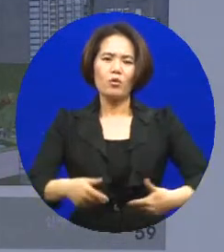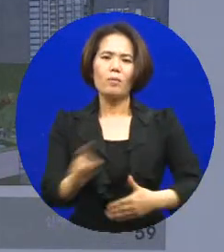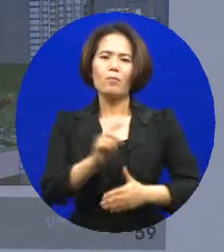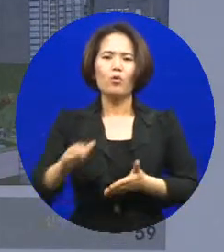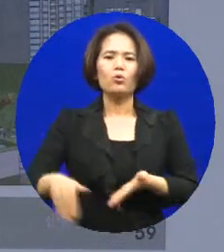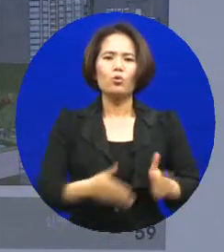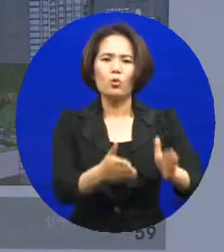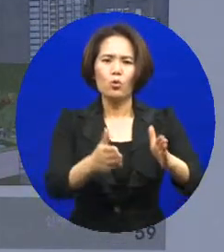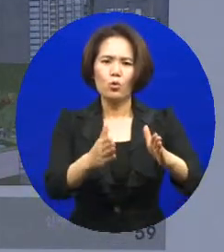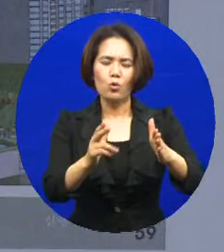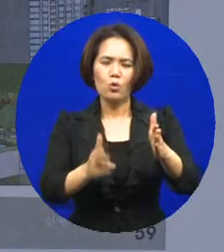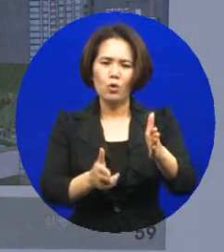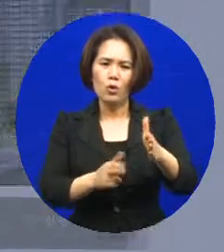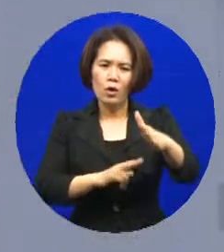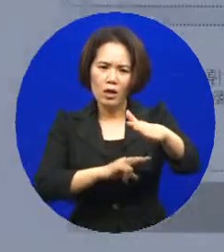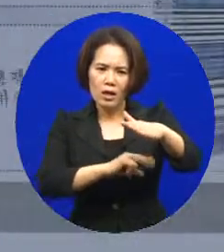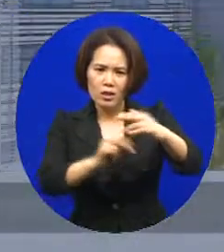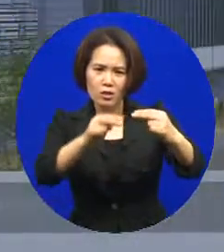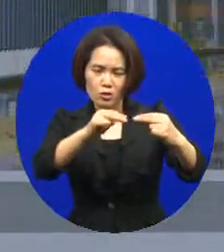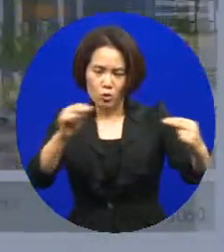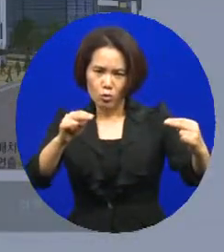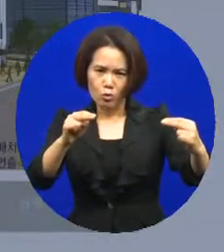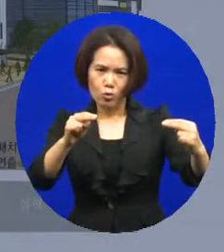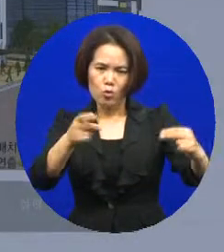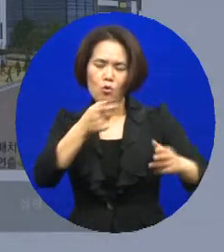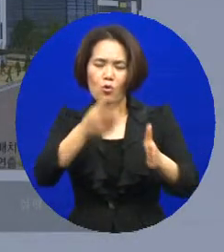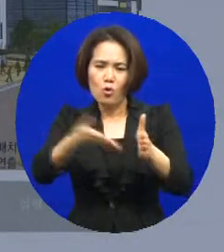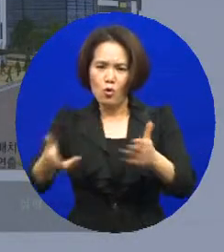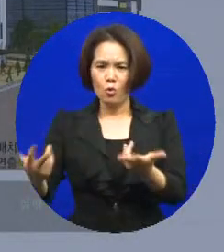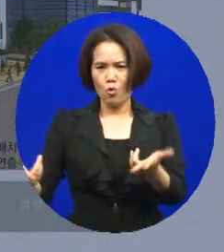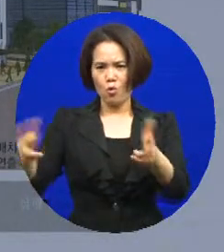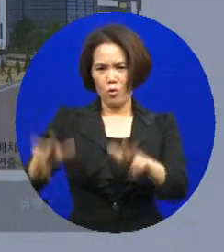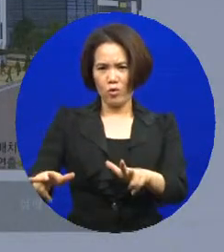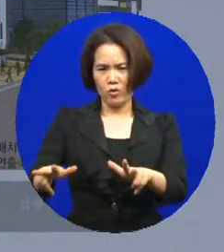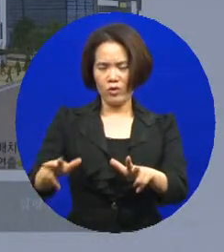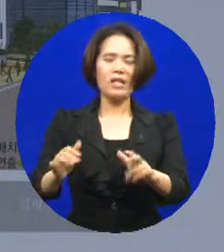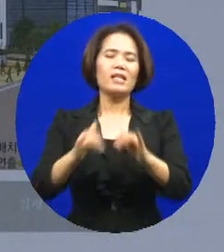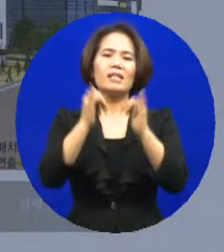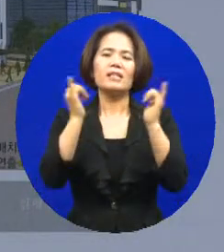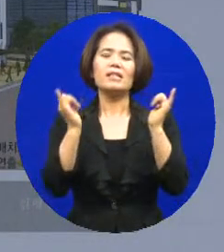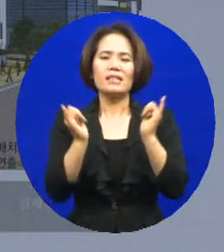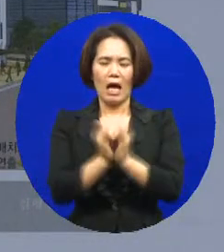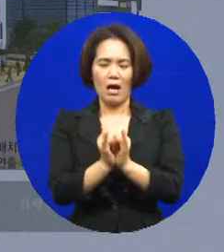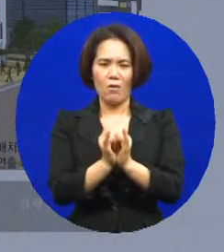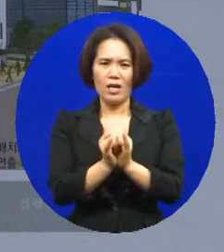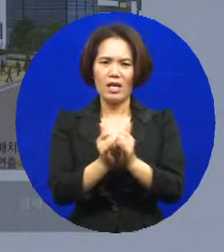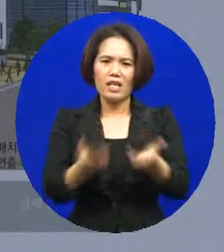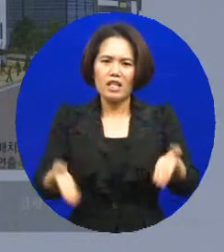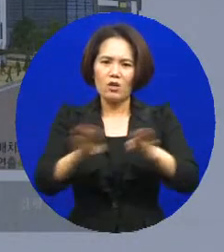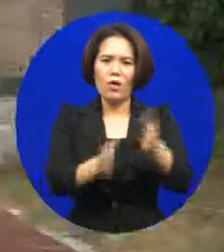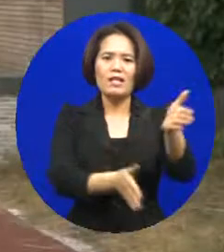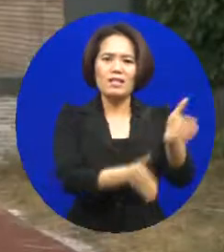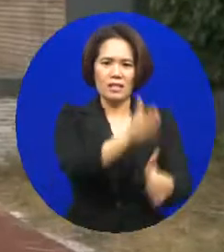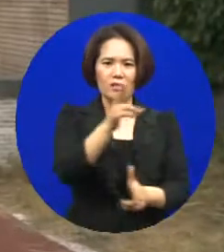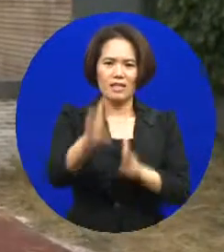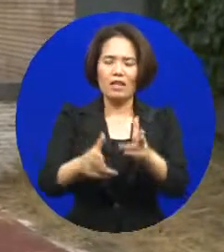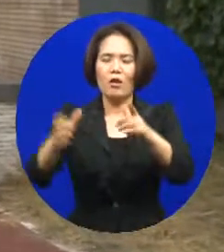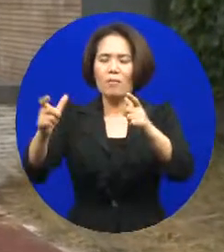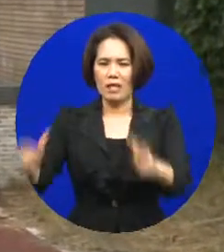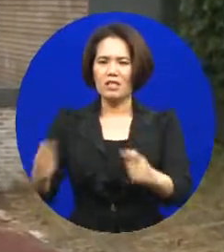도로, 철도, 하천, 하수시설, 터미널, 공원 등의 사회 기반 시설과 산업단지,